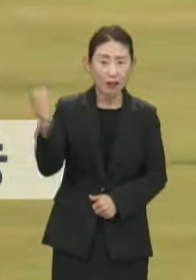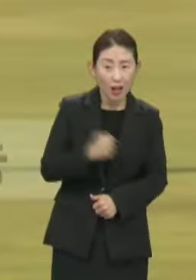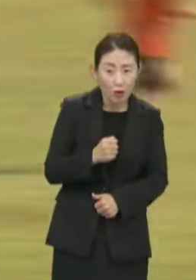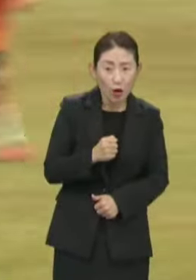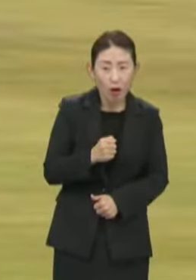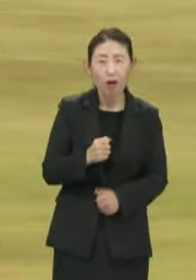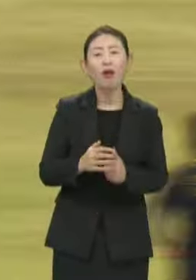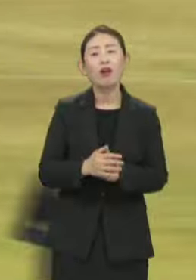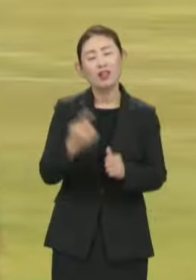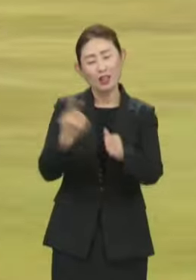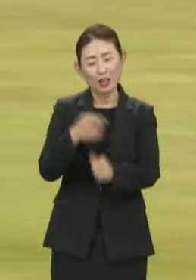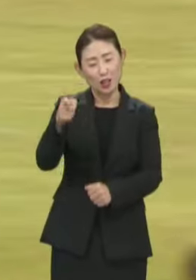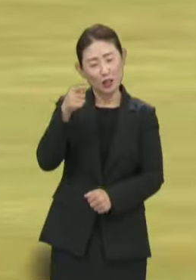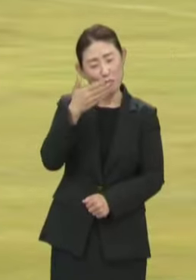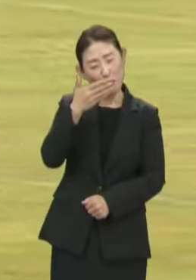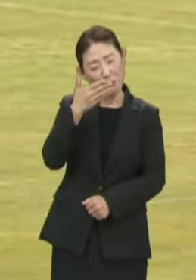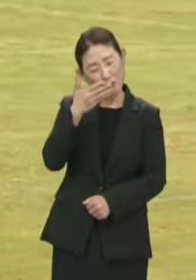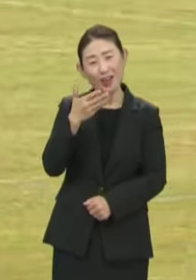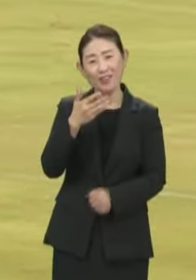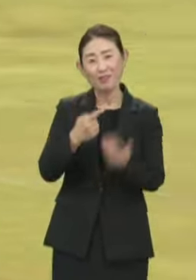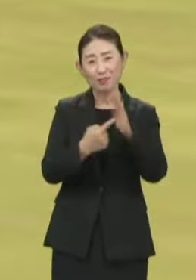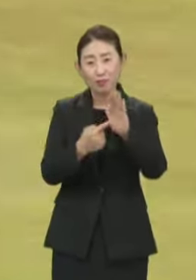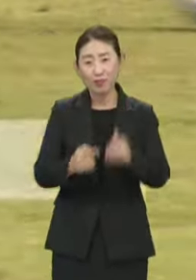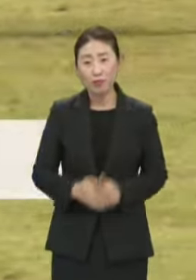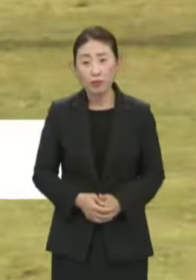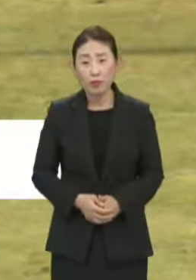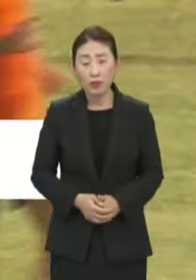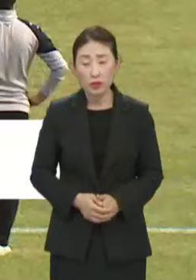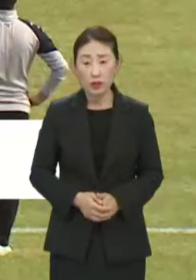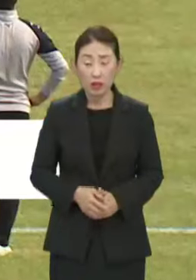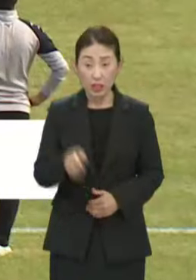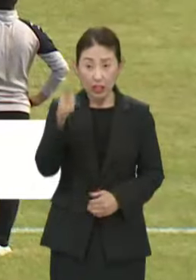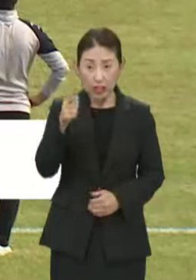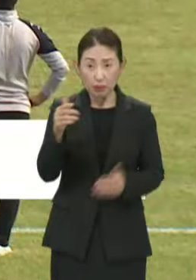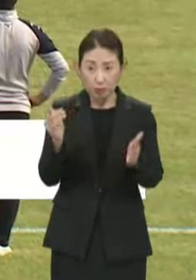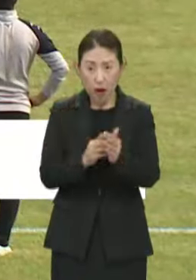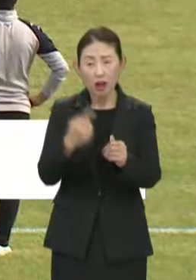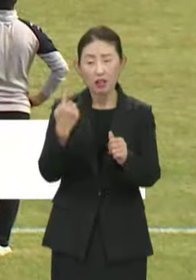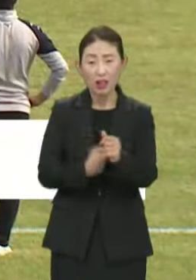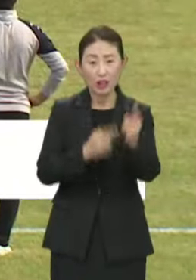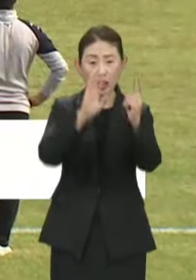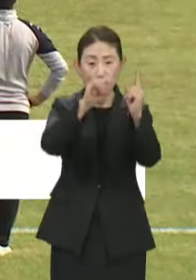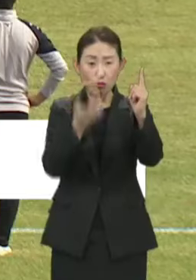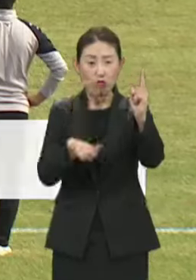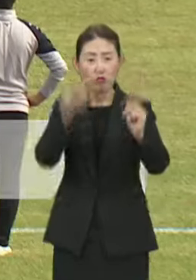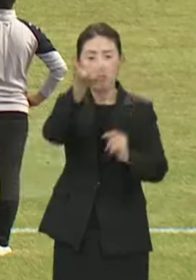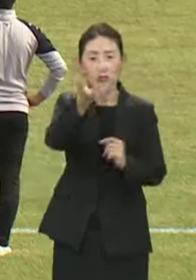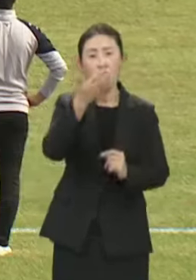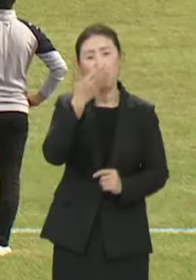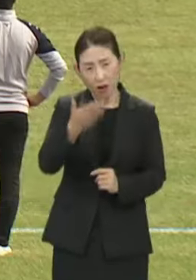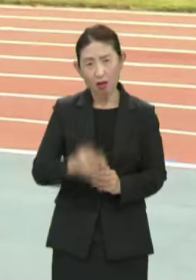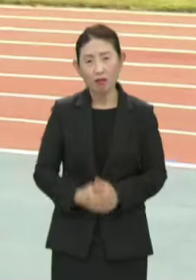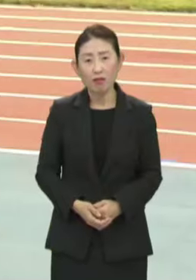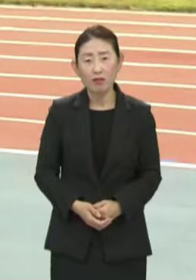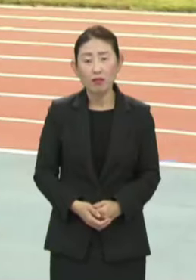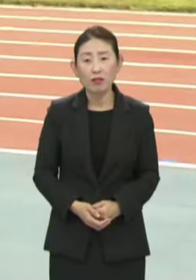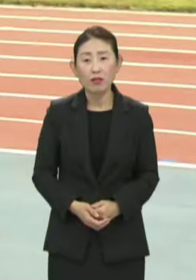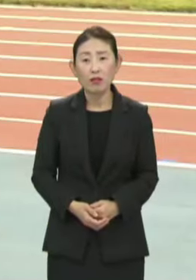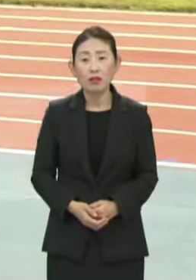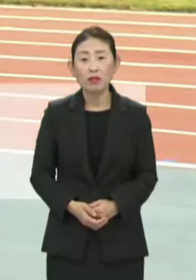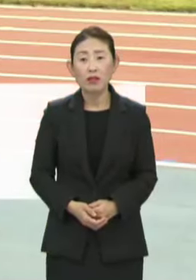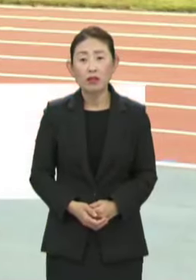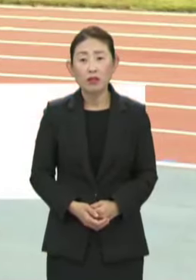K리그2 우승도 가능하다고 내다봤습니다. 1위로 리그를 마무리하면 곧장 1부 리그로 승격할 수 있습니다.